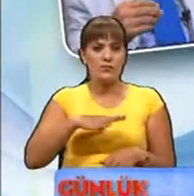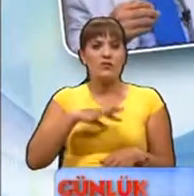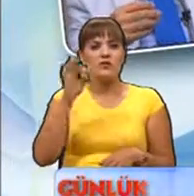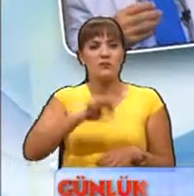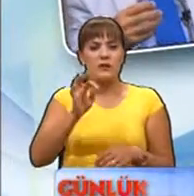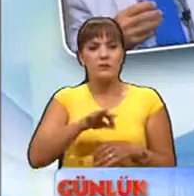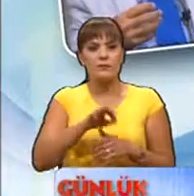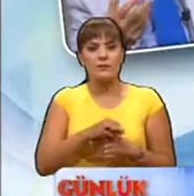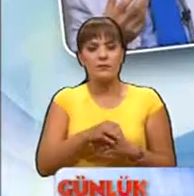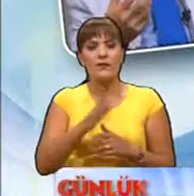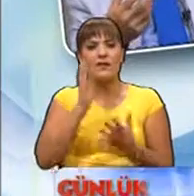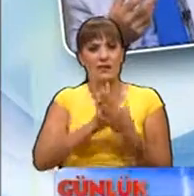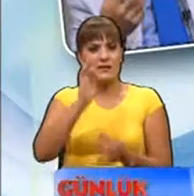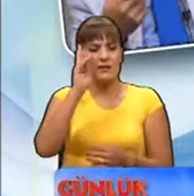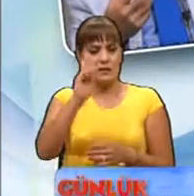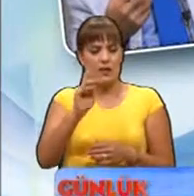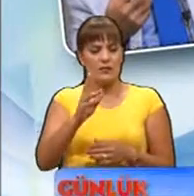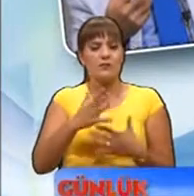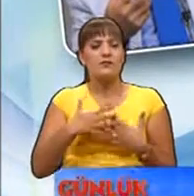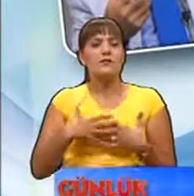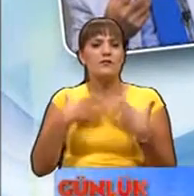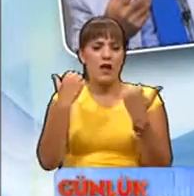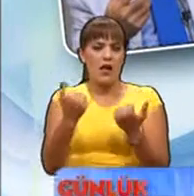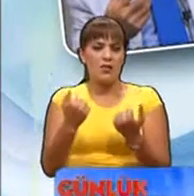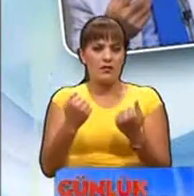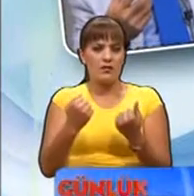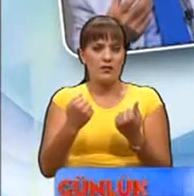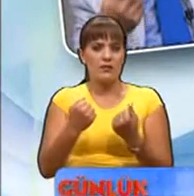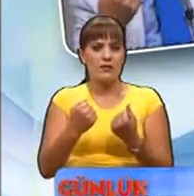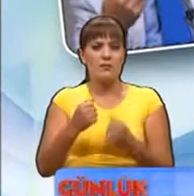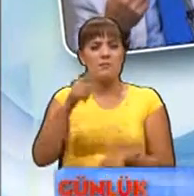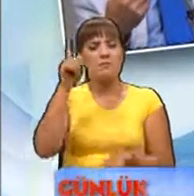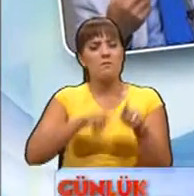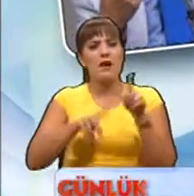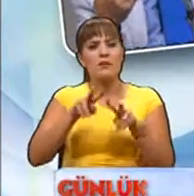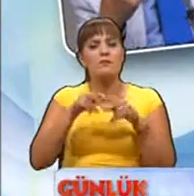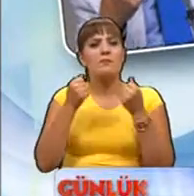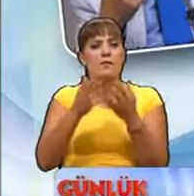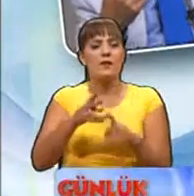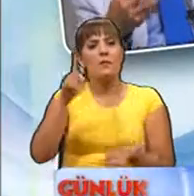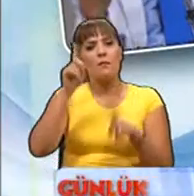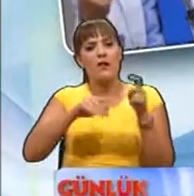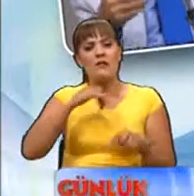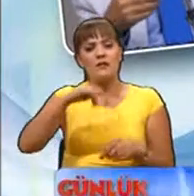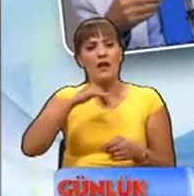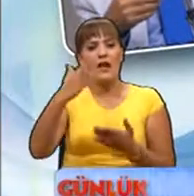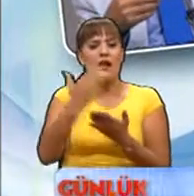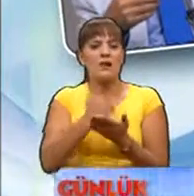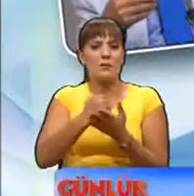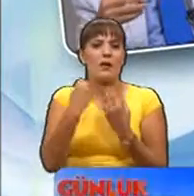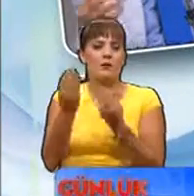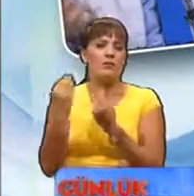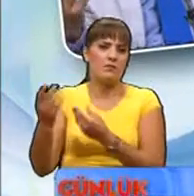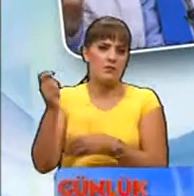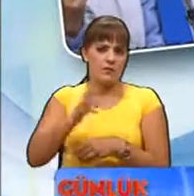Şimdi insanımız sağlığında bazı mirasçılarına, bazı yakınlarına kazandırmalar yapmak